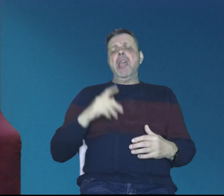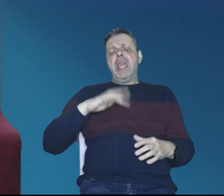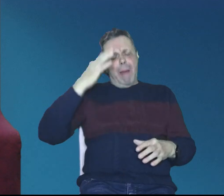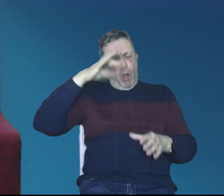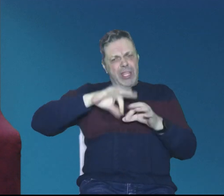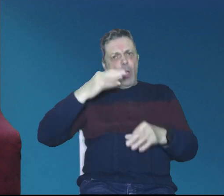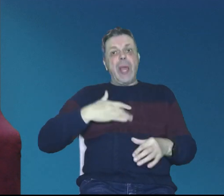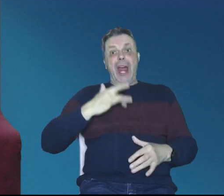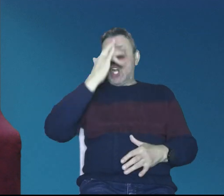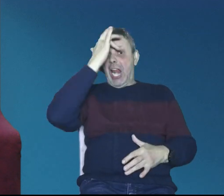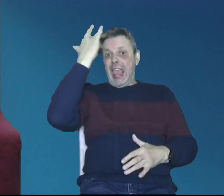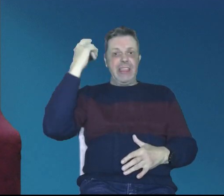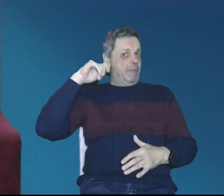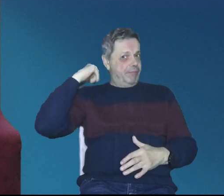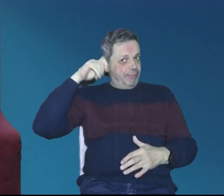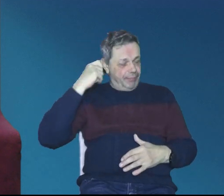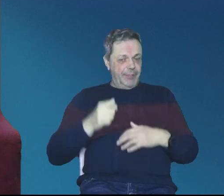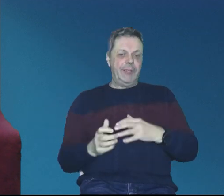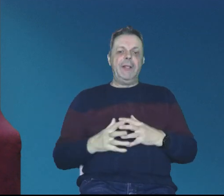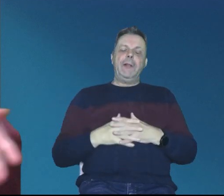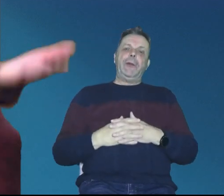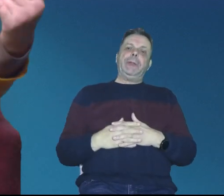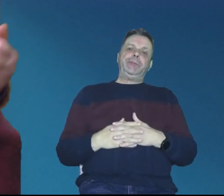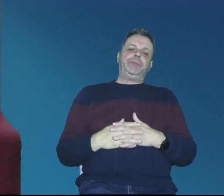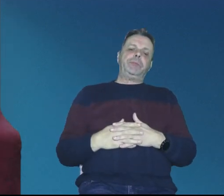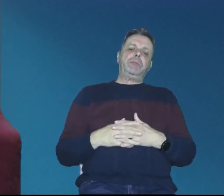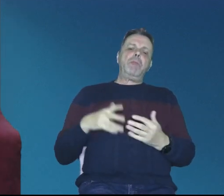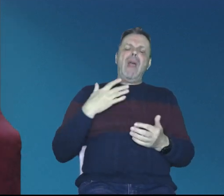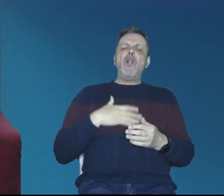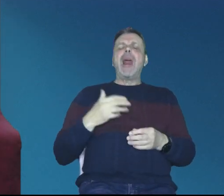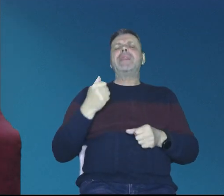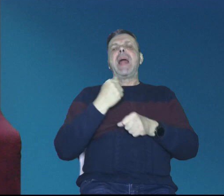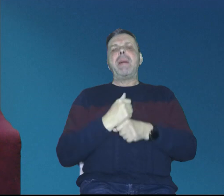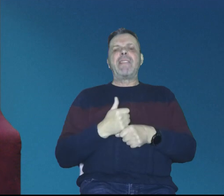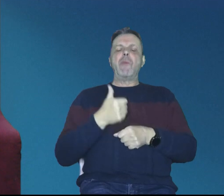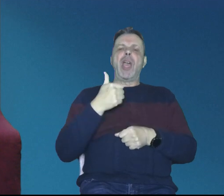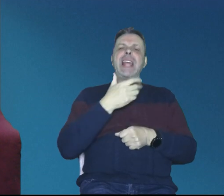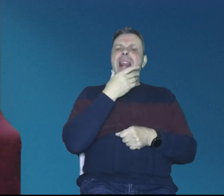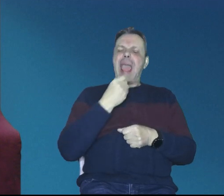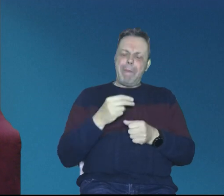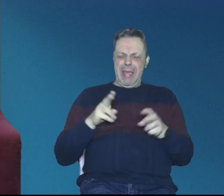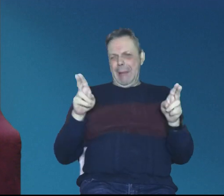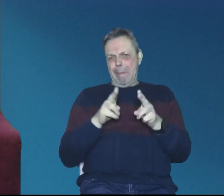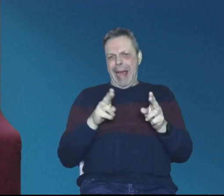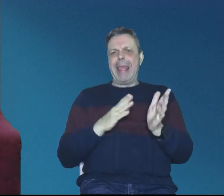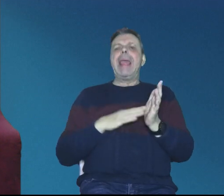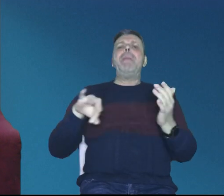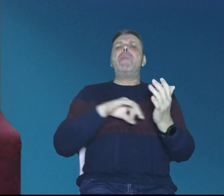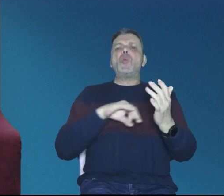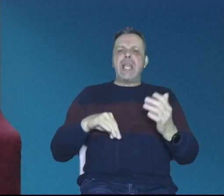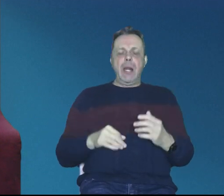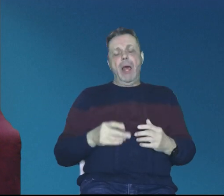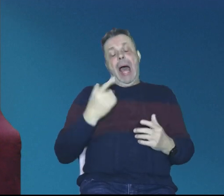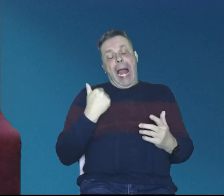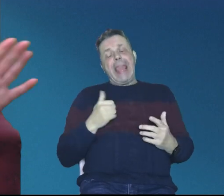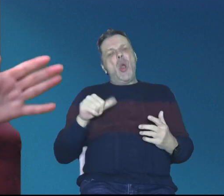naš ljetni hit. Ja kažem hit, pa onda ga prizivam tako. Voljela bih da napravimo jedan ljetni mjuziklić, ali